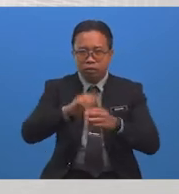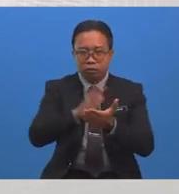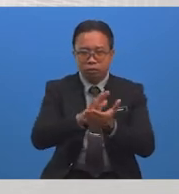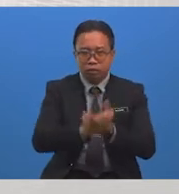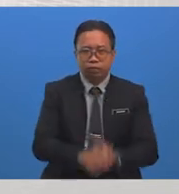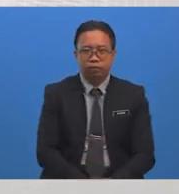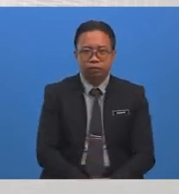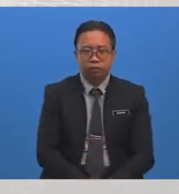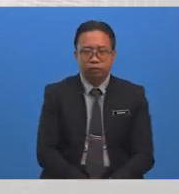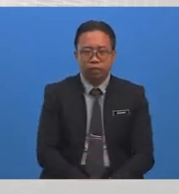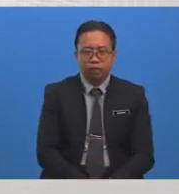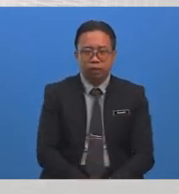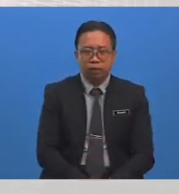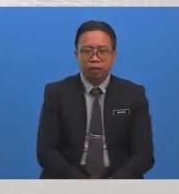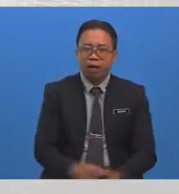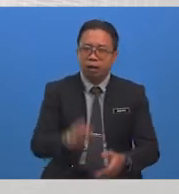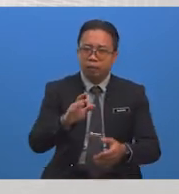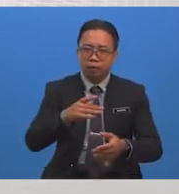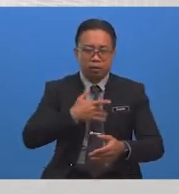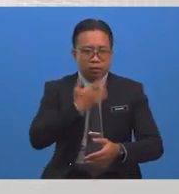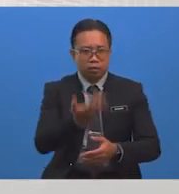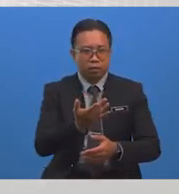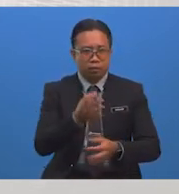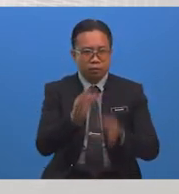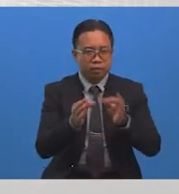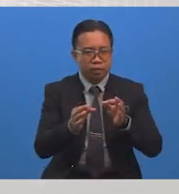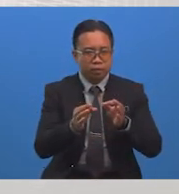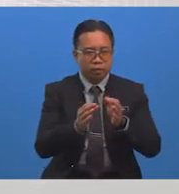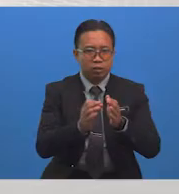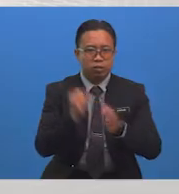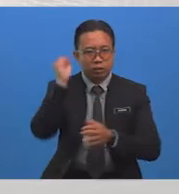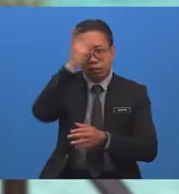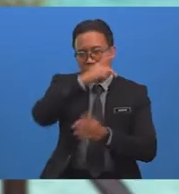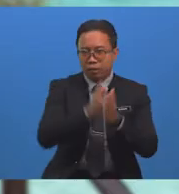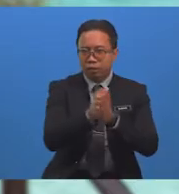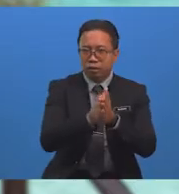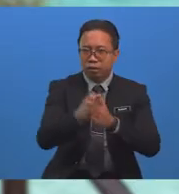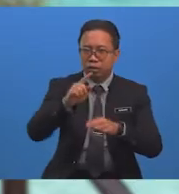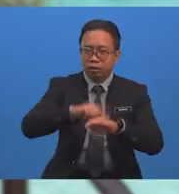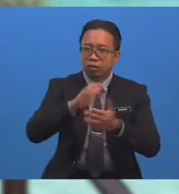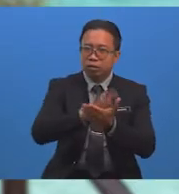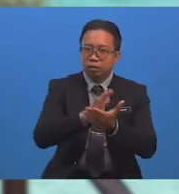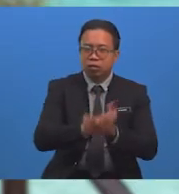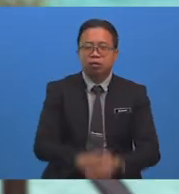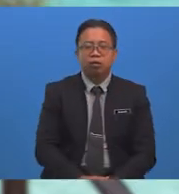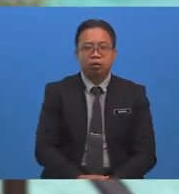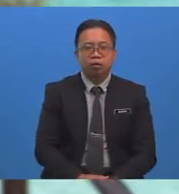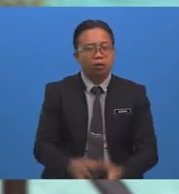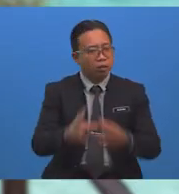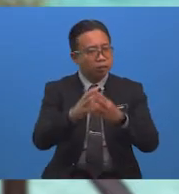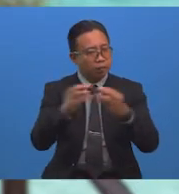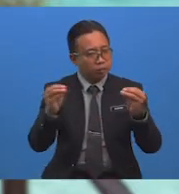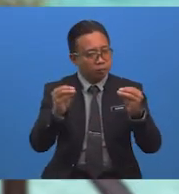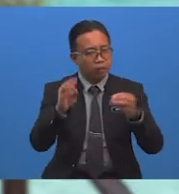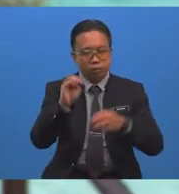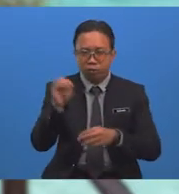dan juga belajar perasaan apabila bersikap rajin di sekolah sebagai kesimpulan murid-murid harus